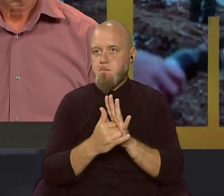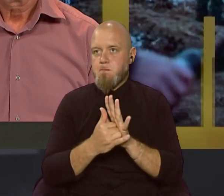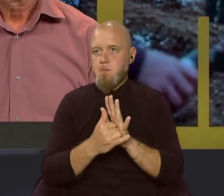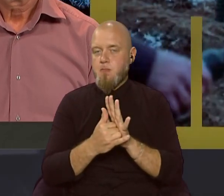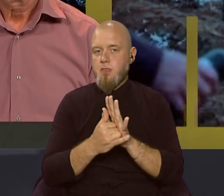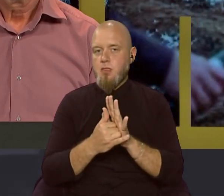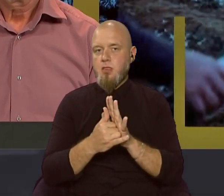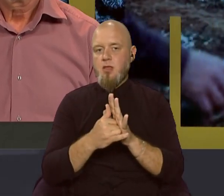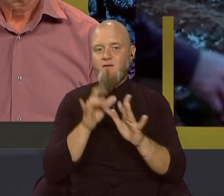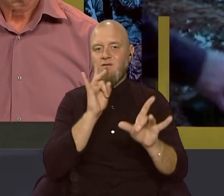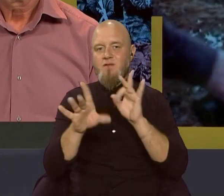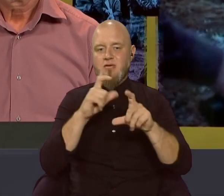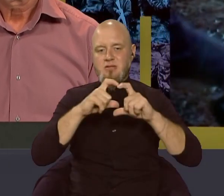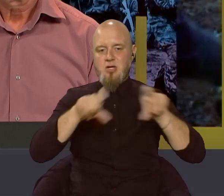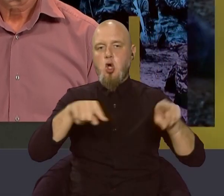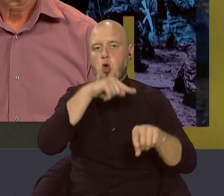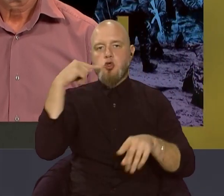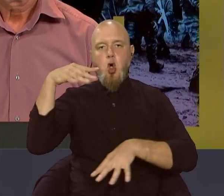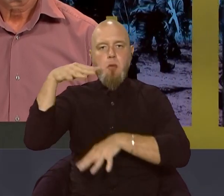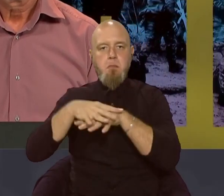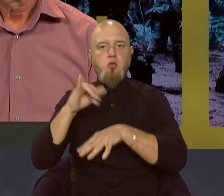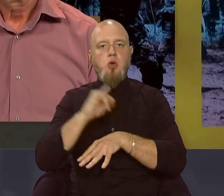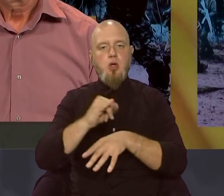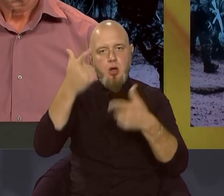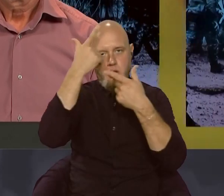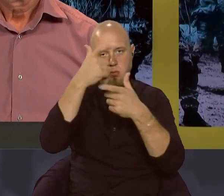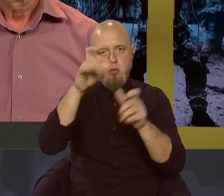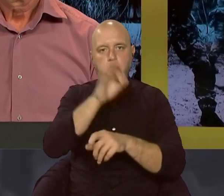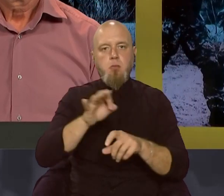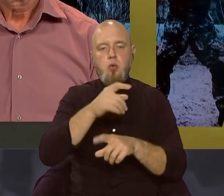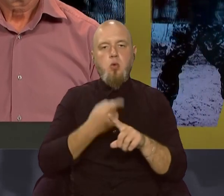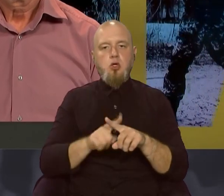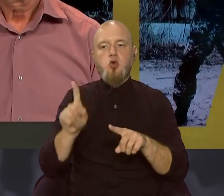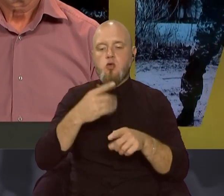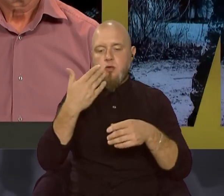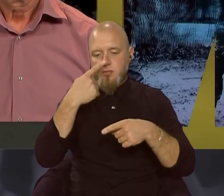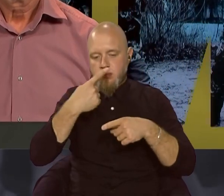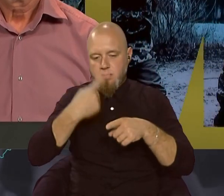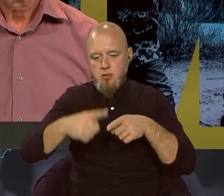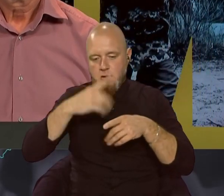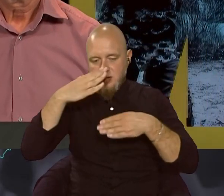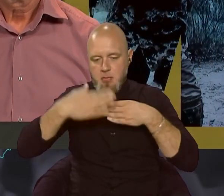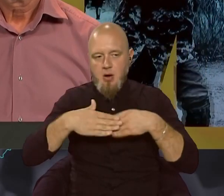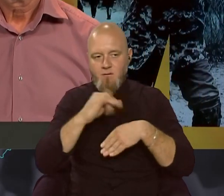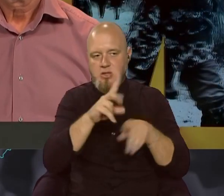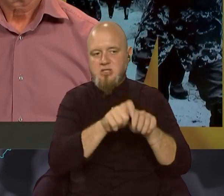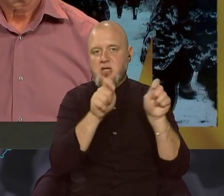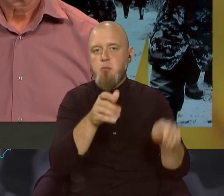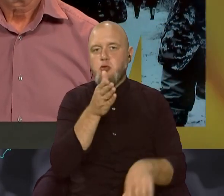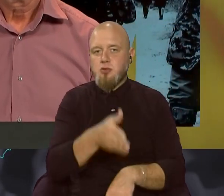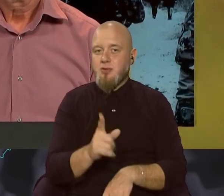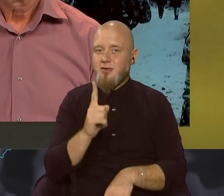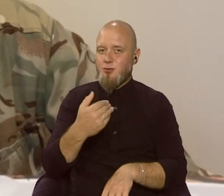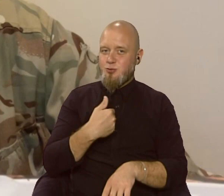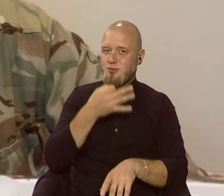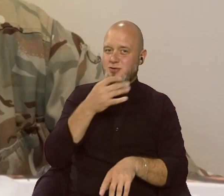вивіски російського банку і повідомляють про те, що вже незабаром він запуститься. Але я хочу